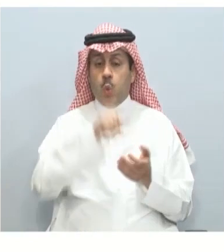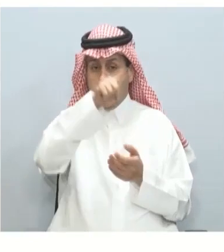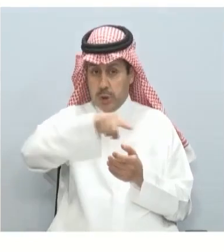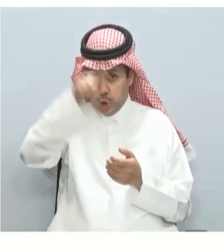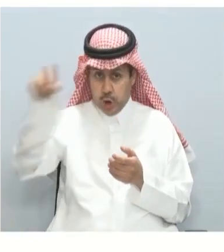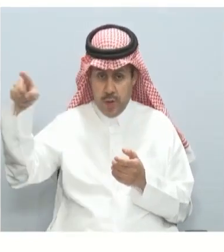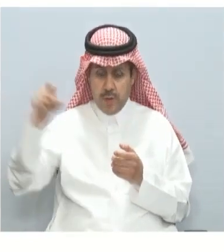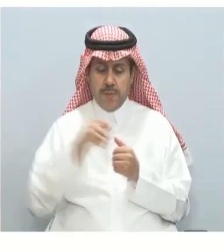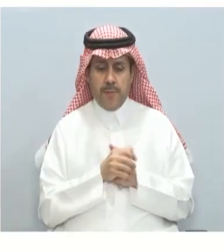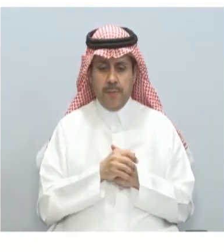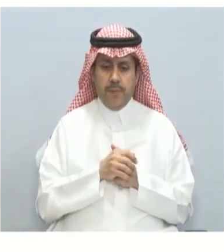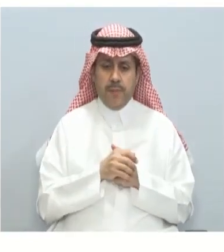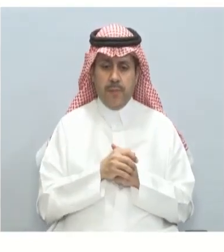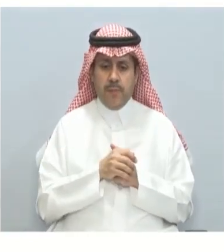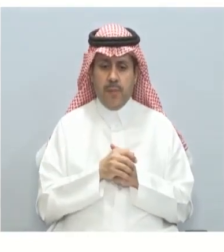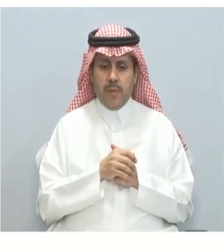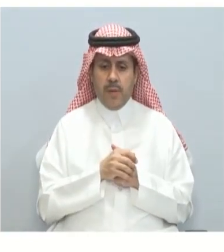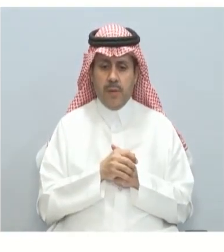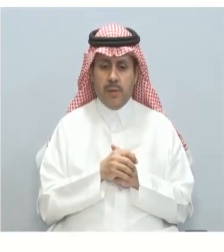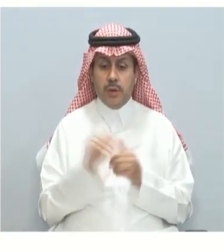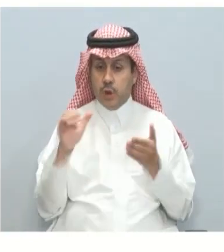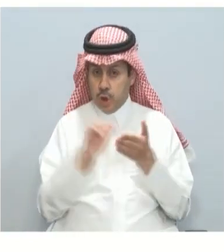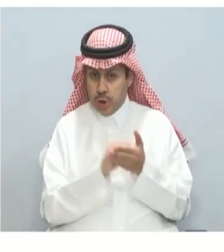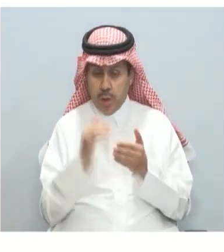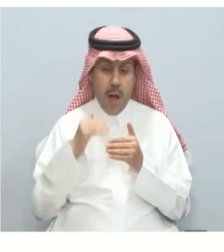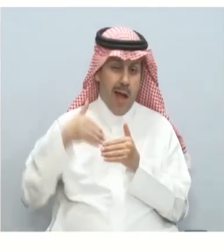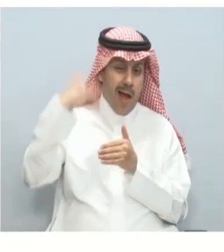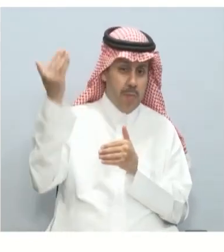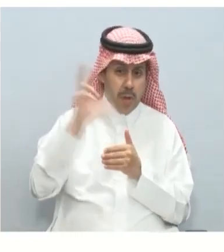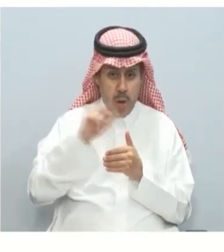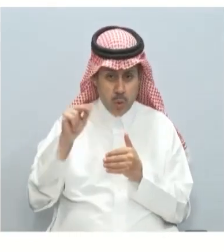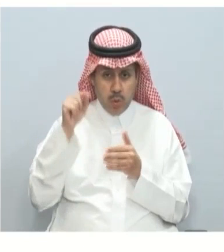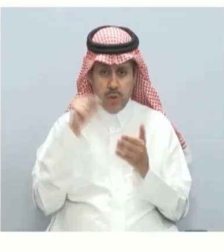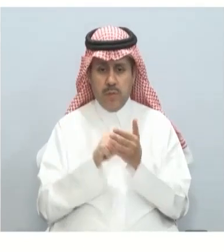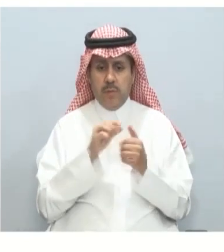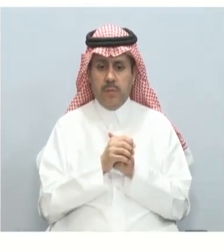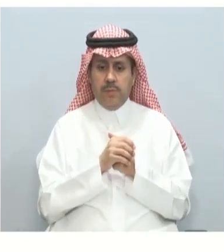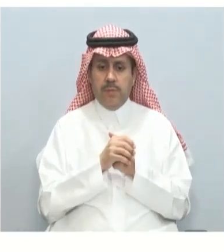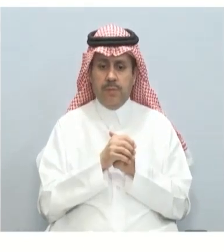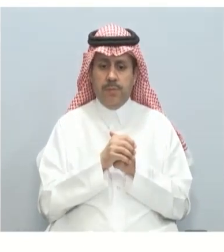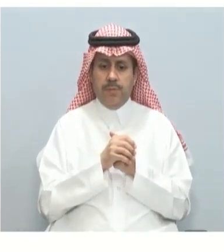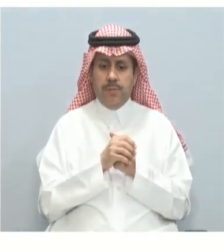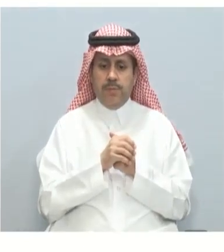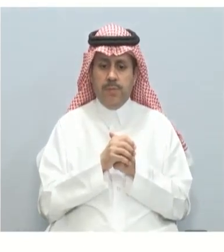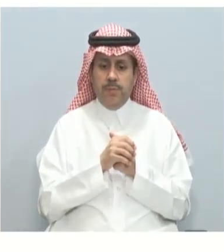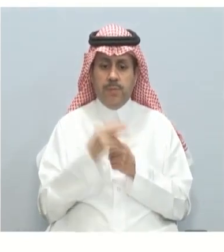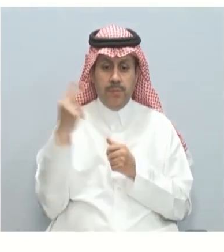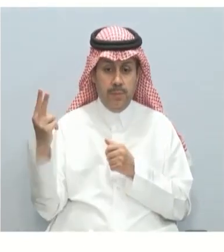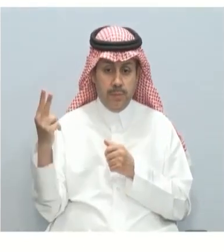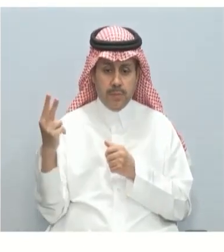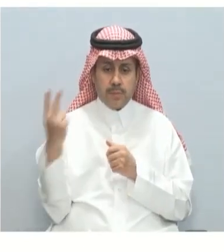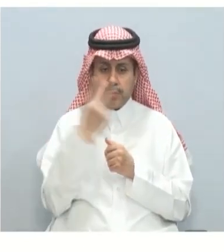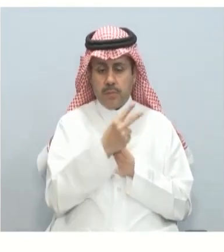بداخل الجذر وقلنا شرط يكون اكبر من او يساوي صفر يعني قاعدنا نحدد المجال جمعنا اثنين للطرفين صار عندي